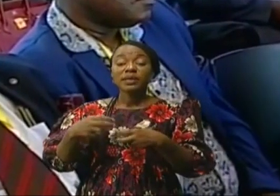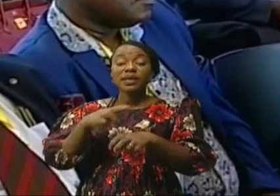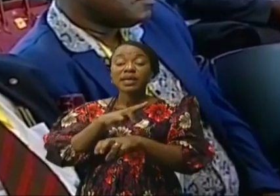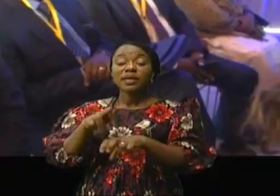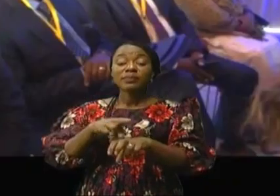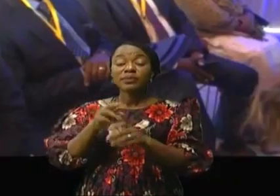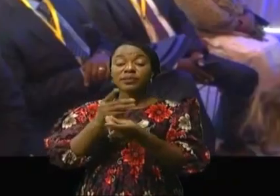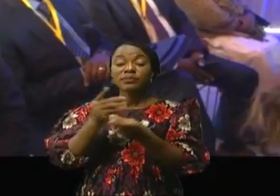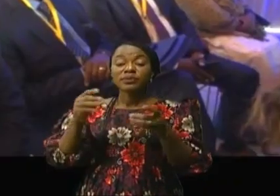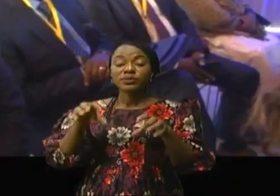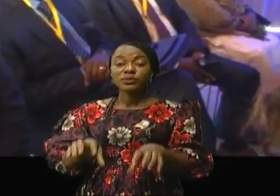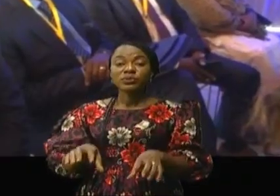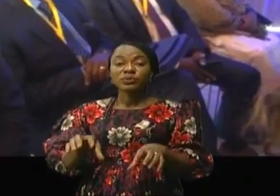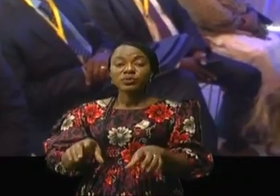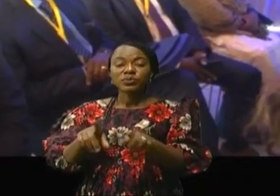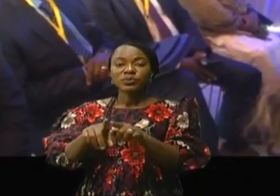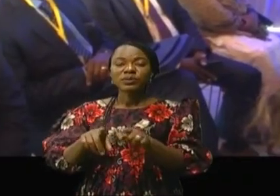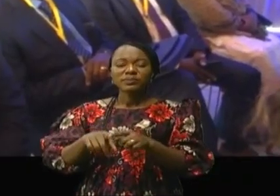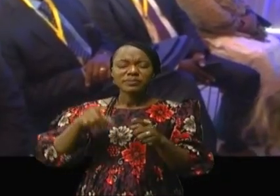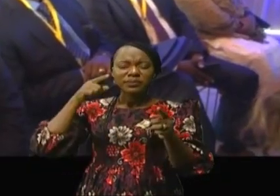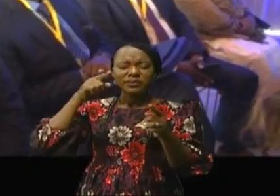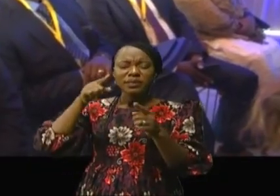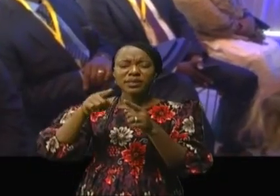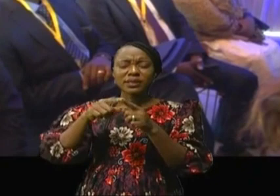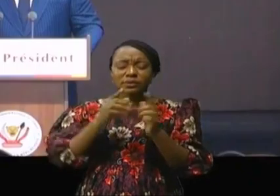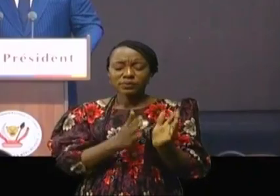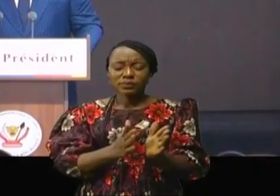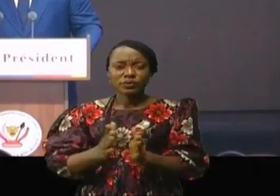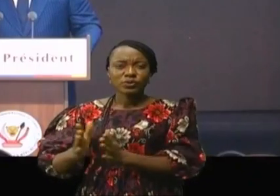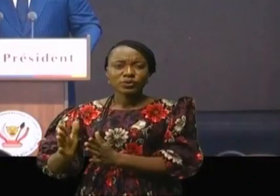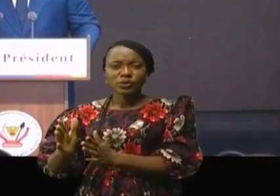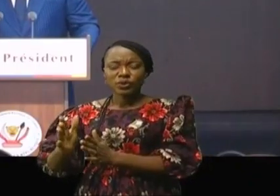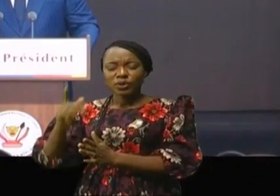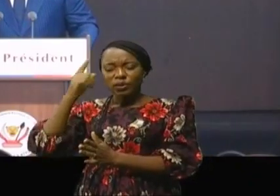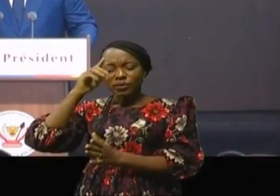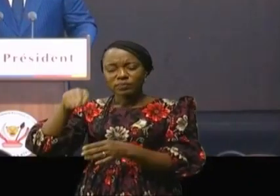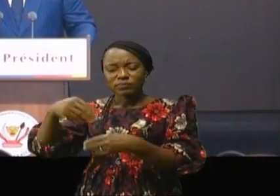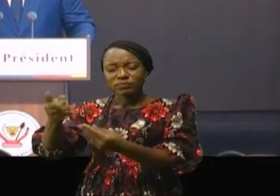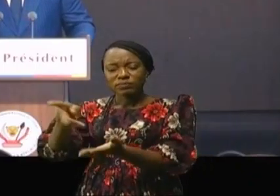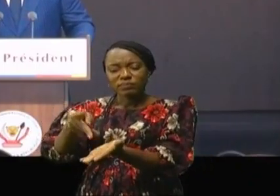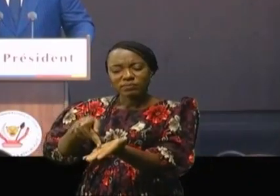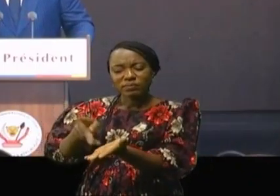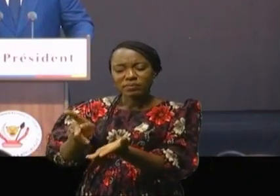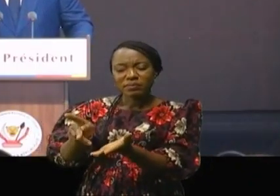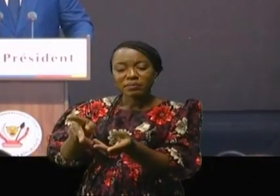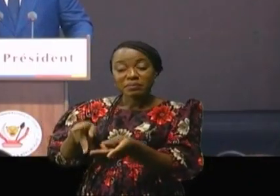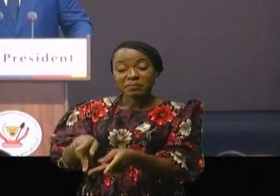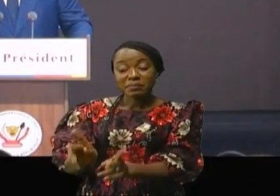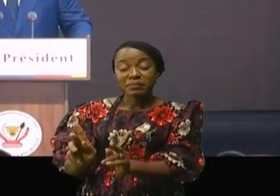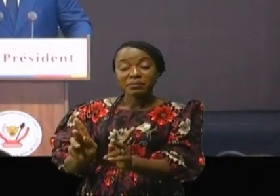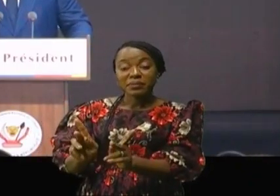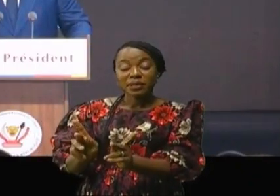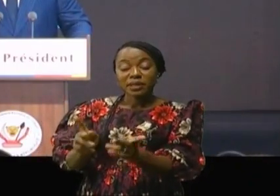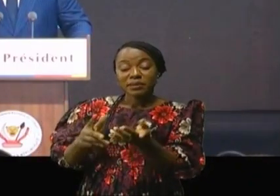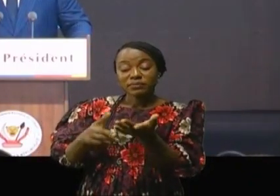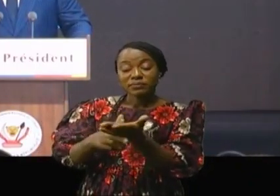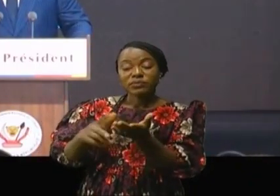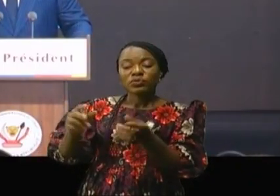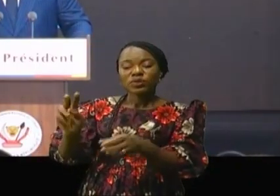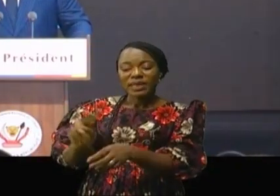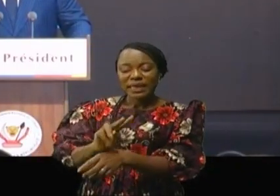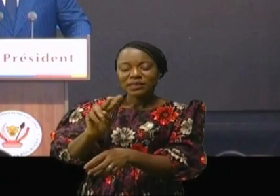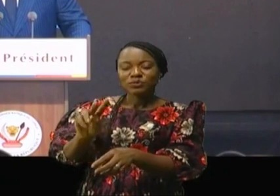Congo et qui définissent les conditions d'octroi des permis requis pour